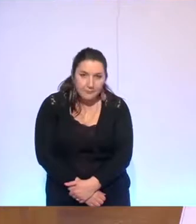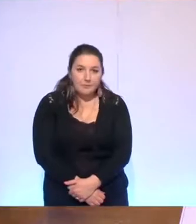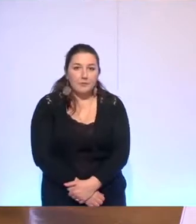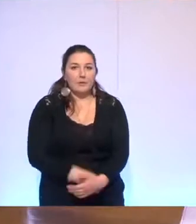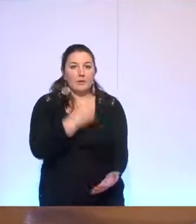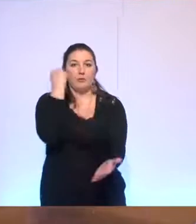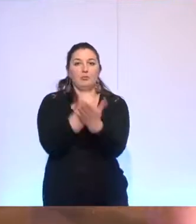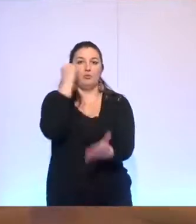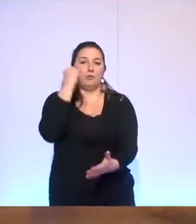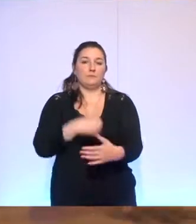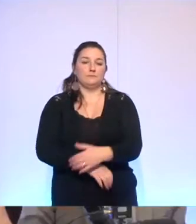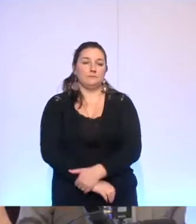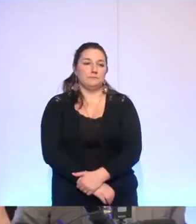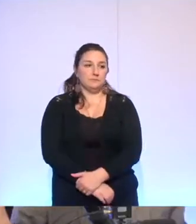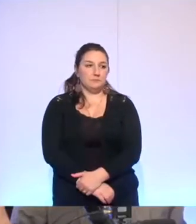Pour.